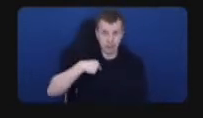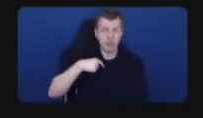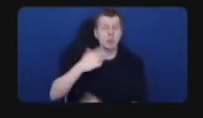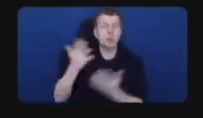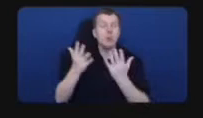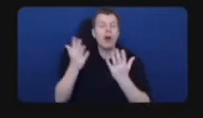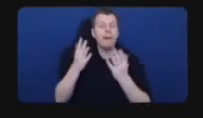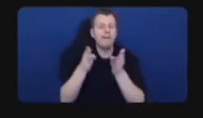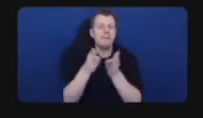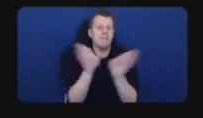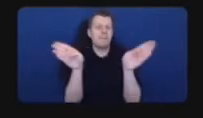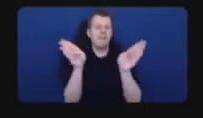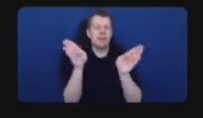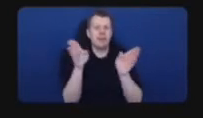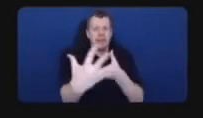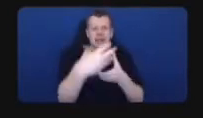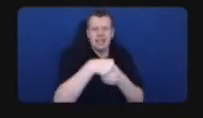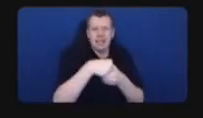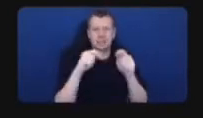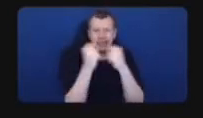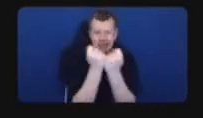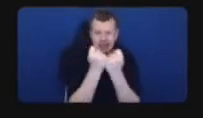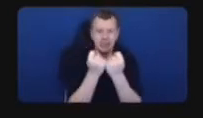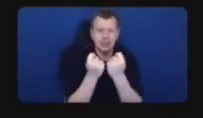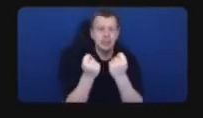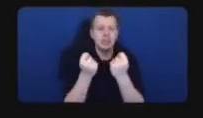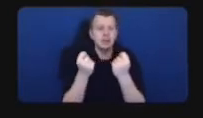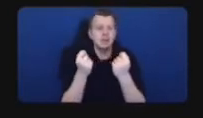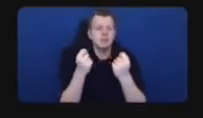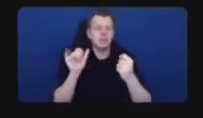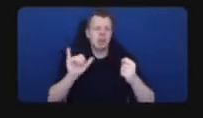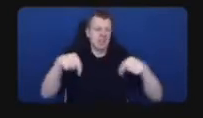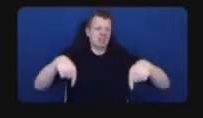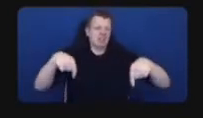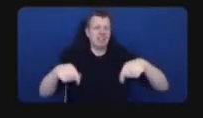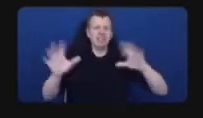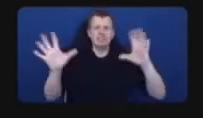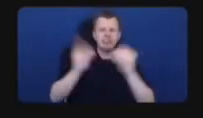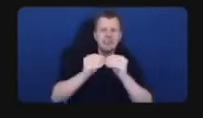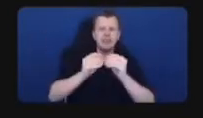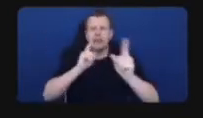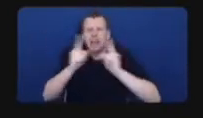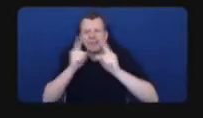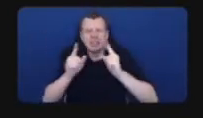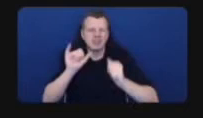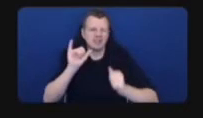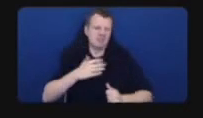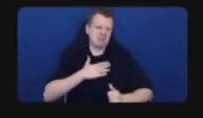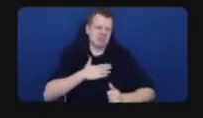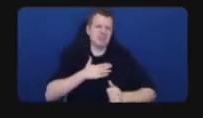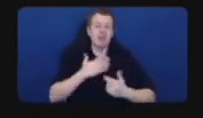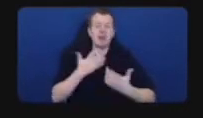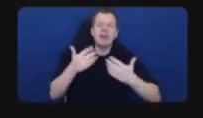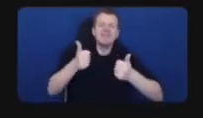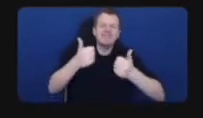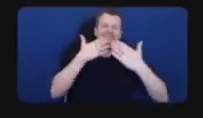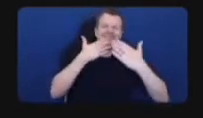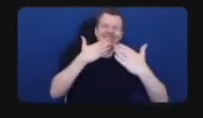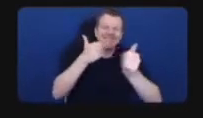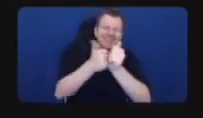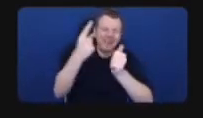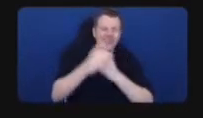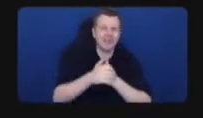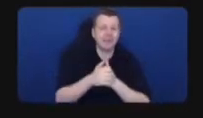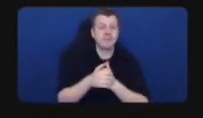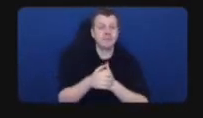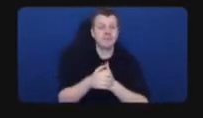从2019年12月份呢，我是在公共部门公共鼓励实施部门工作的。